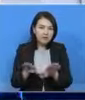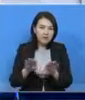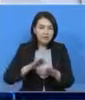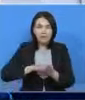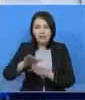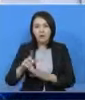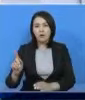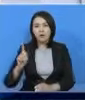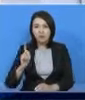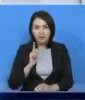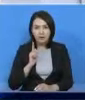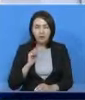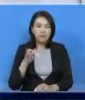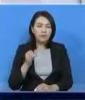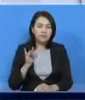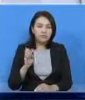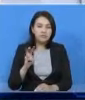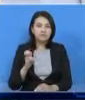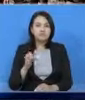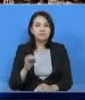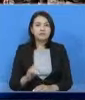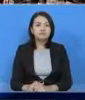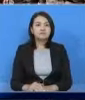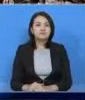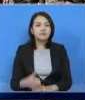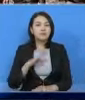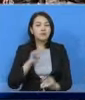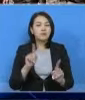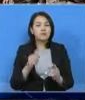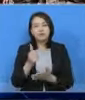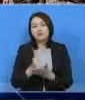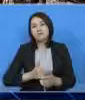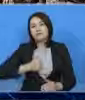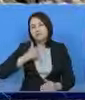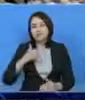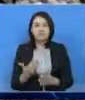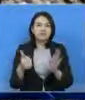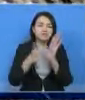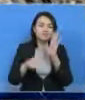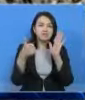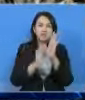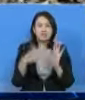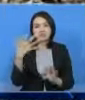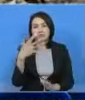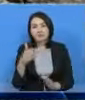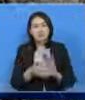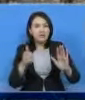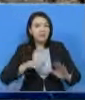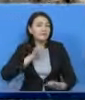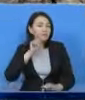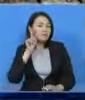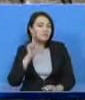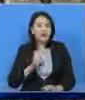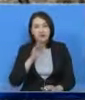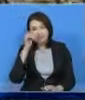выполняла охрану уголовно-исправительного учреждения. Отметим, что в воинскую часть 66-55 призываются молодые парни со